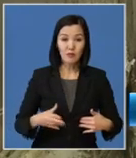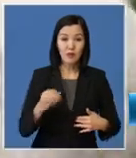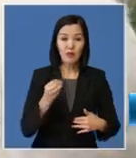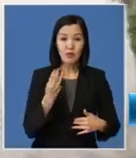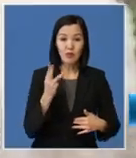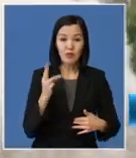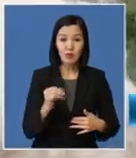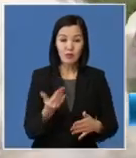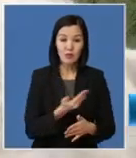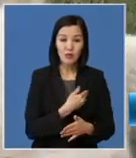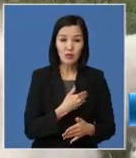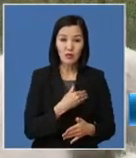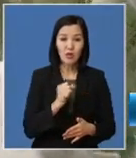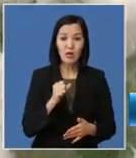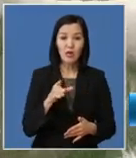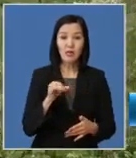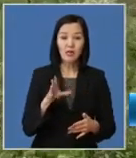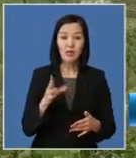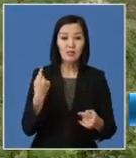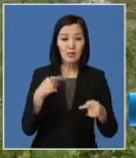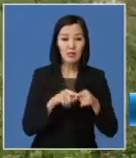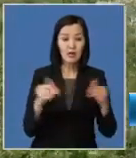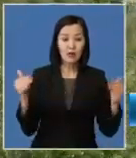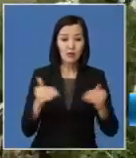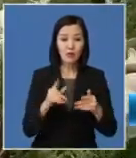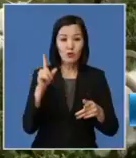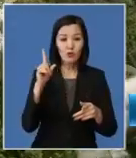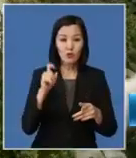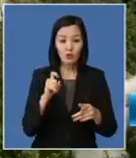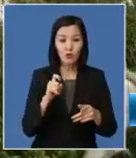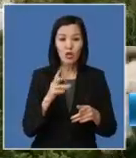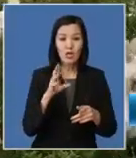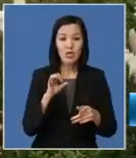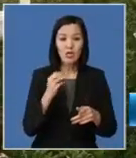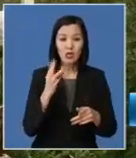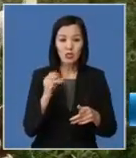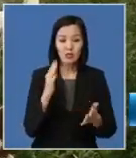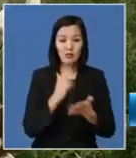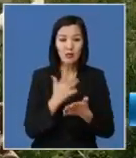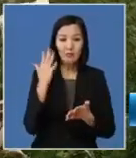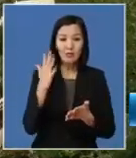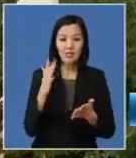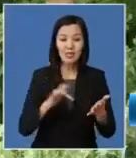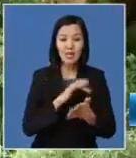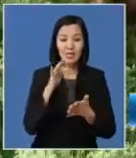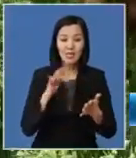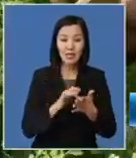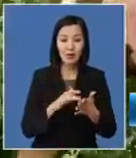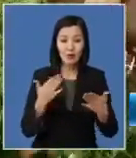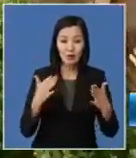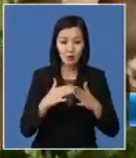бастадым. Агротехникалық колледжің студентінде 100-ге тарта ешкі бар. Соның 5-еуін ғана қаладағы үйінде ұстап